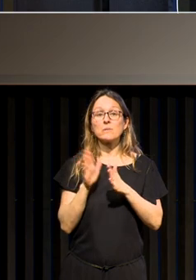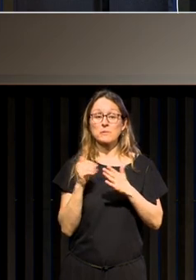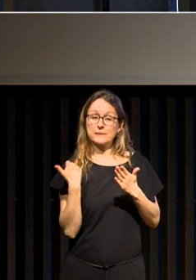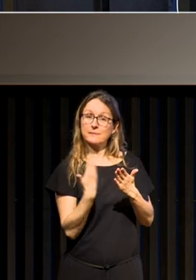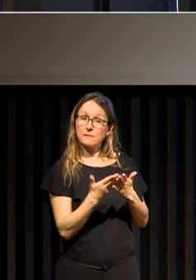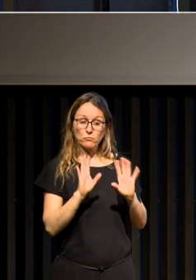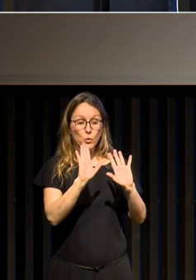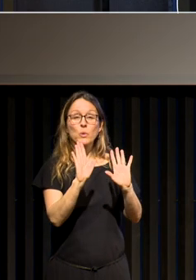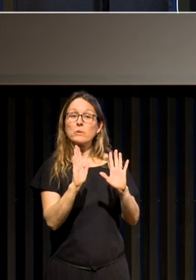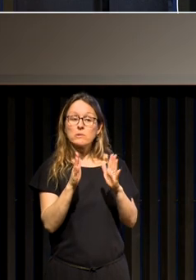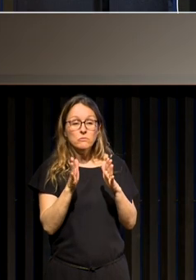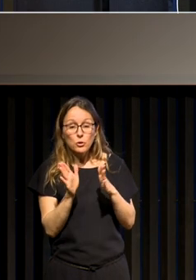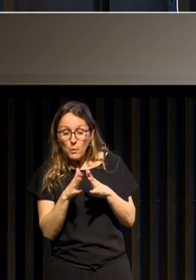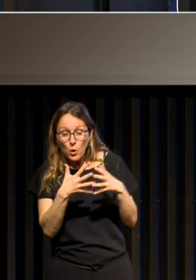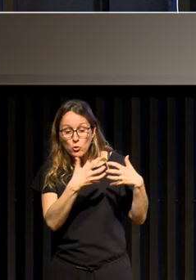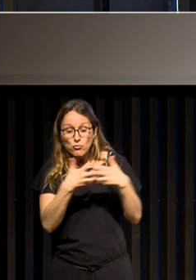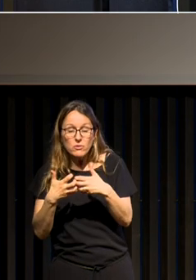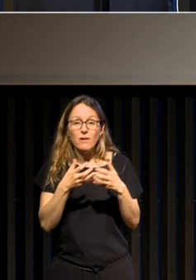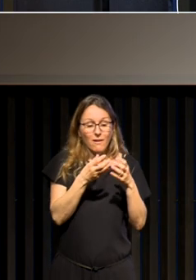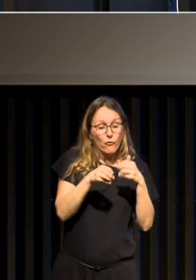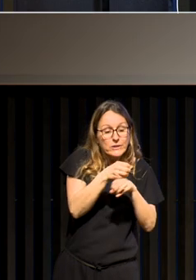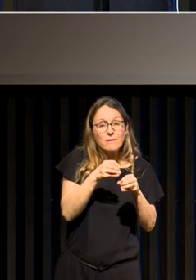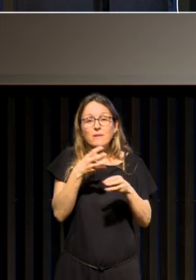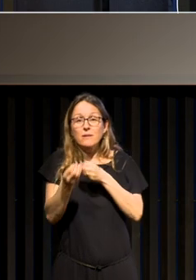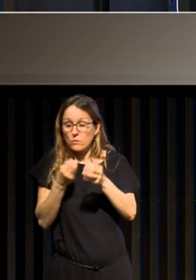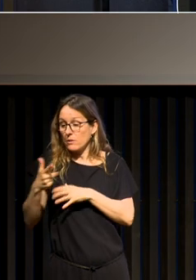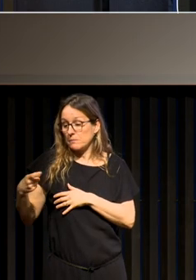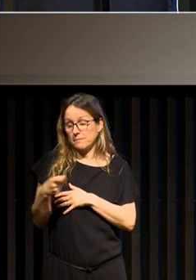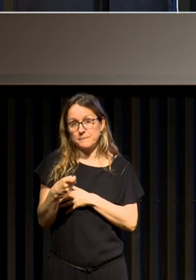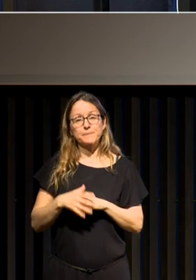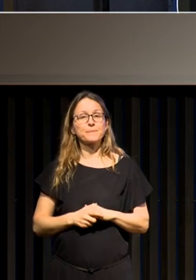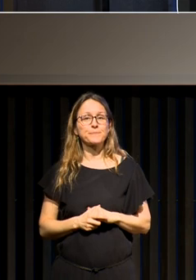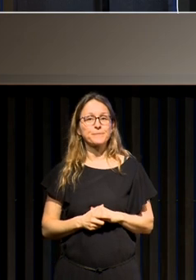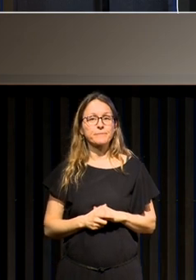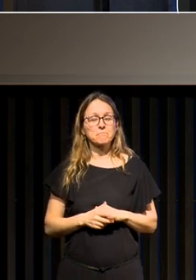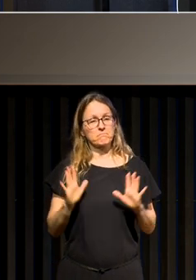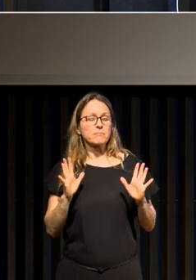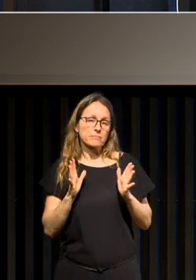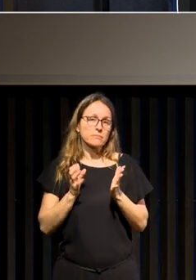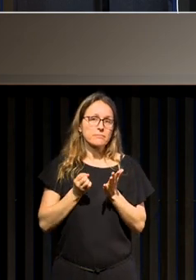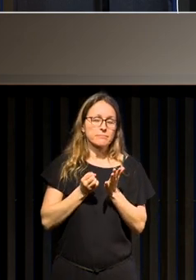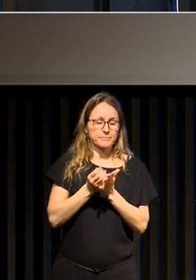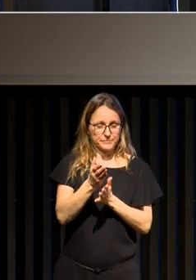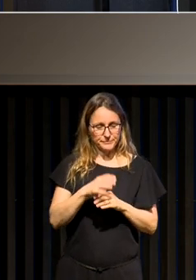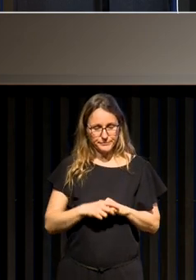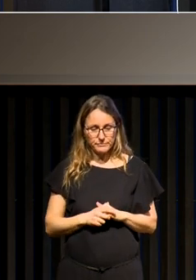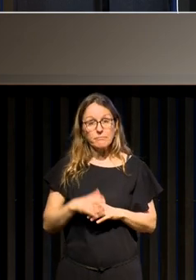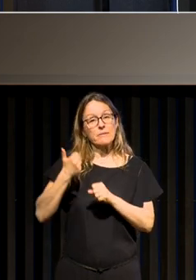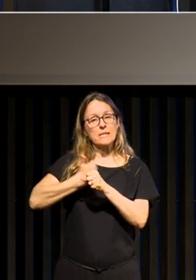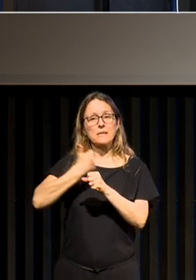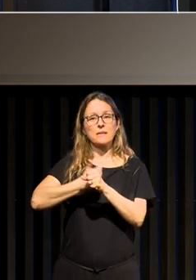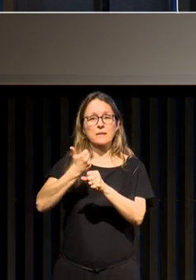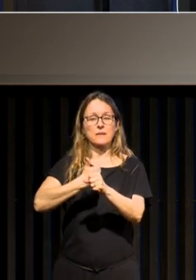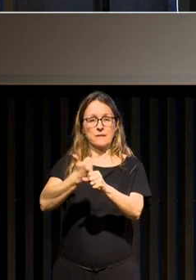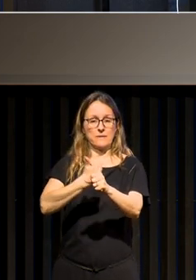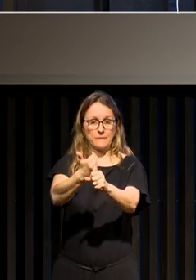de congélation d'ovocytes ou de spermatozoïdes. Alors, juste pour vous dire que chaque année,